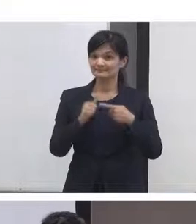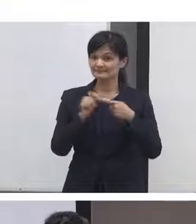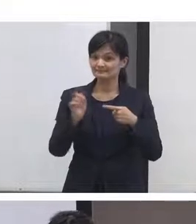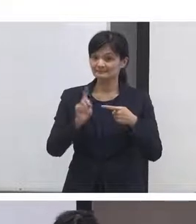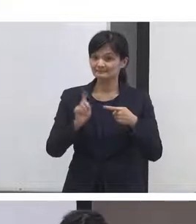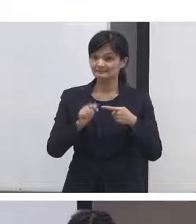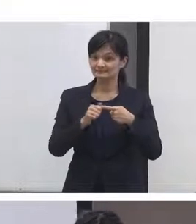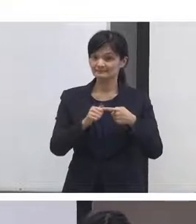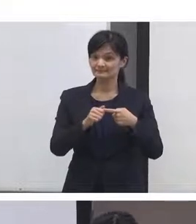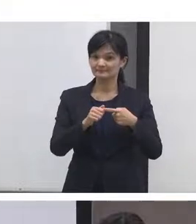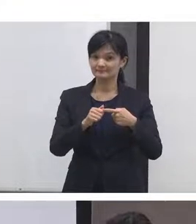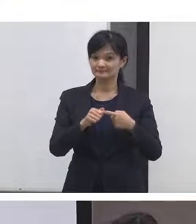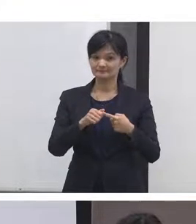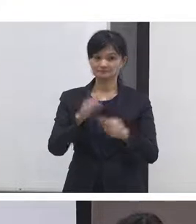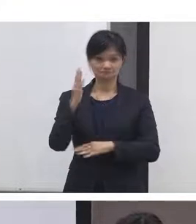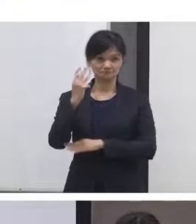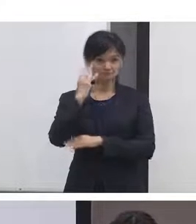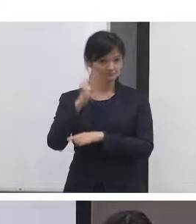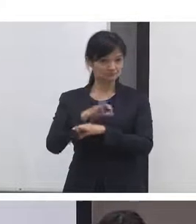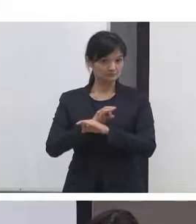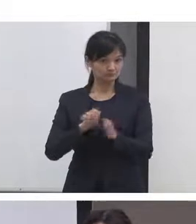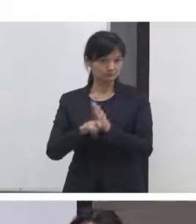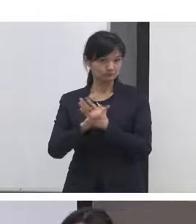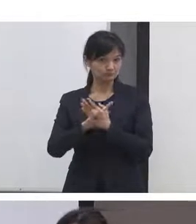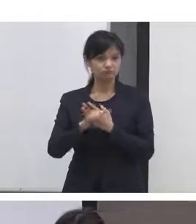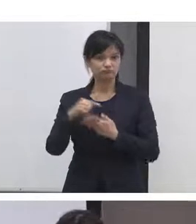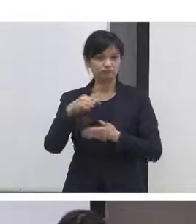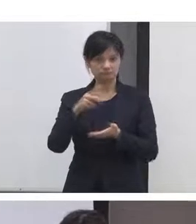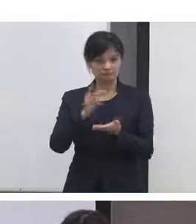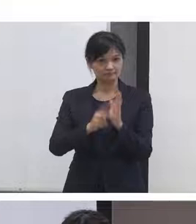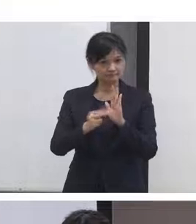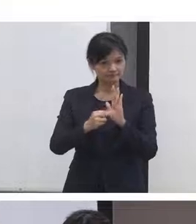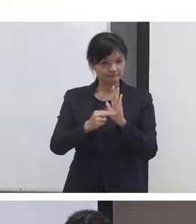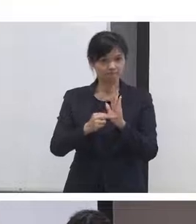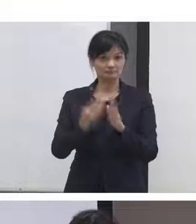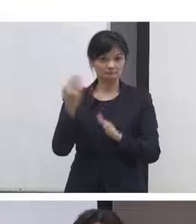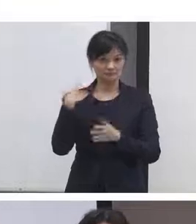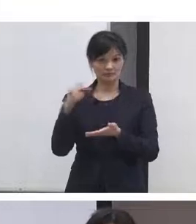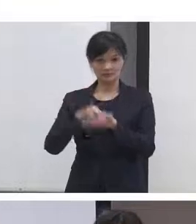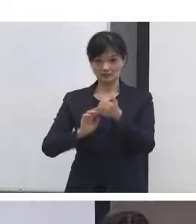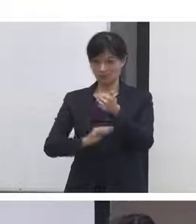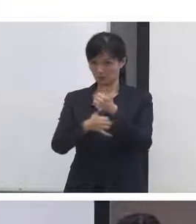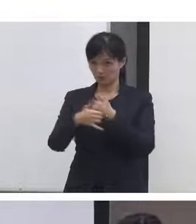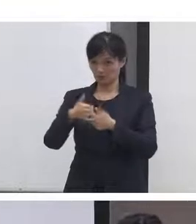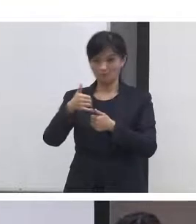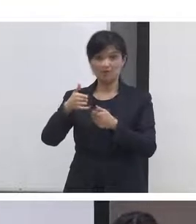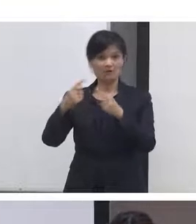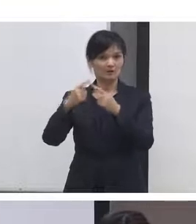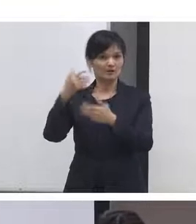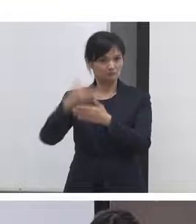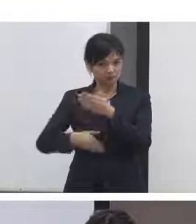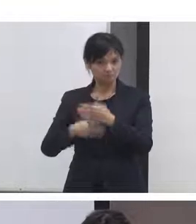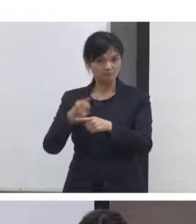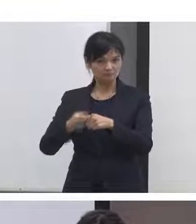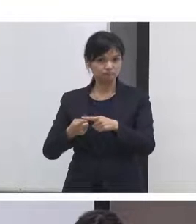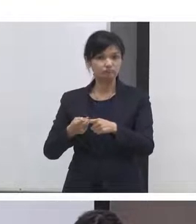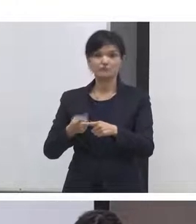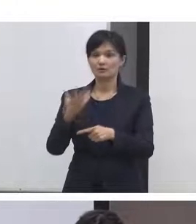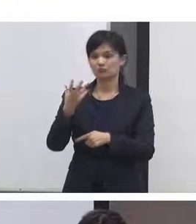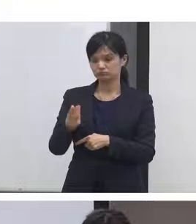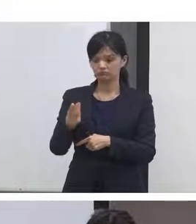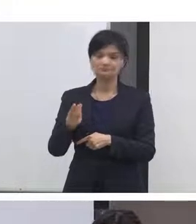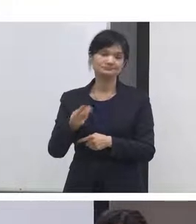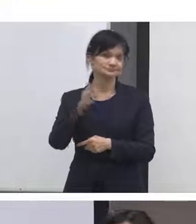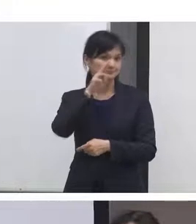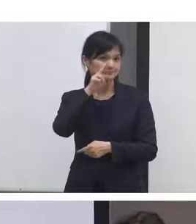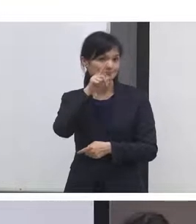到说，以政治学专业的角度，其实先前立委人数减半的决定是严重的错误。不过当时立法院做出这个决定，可